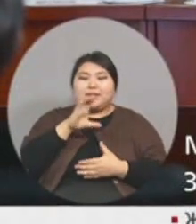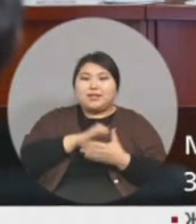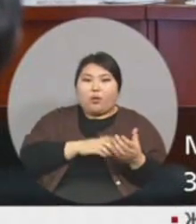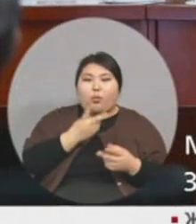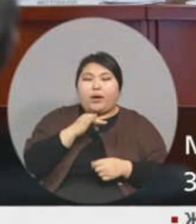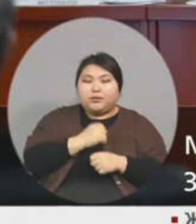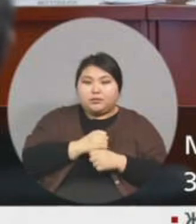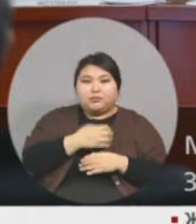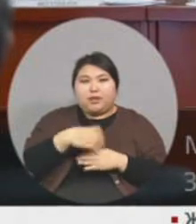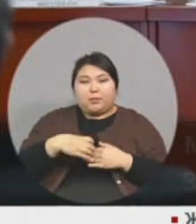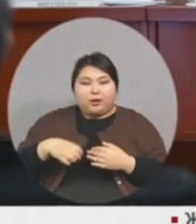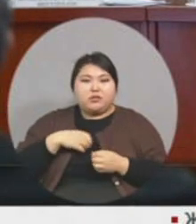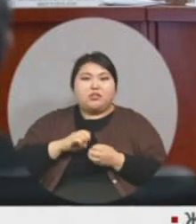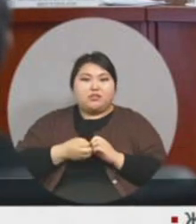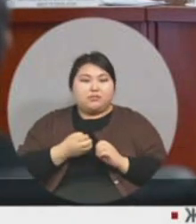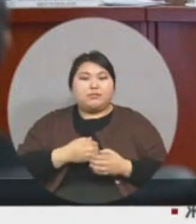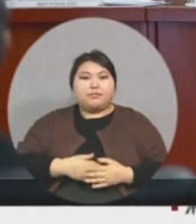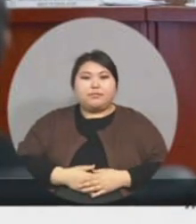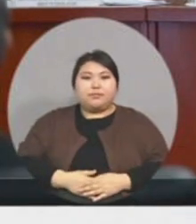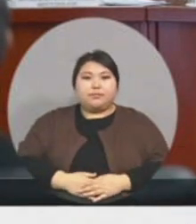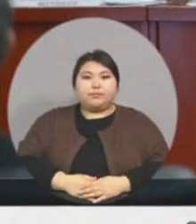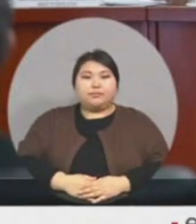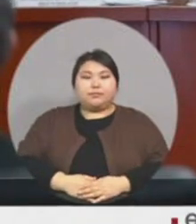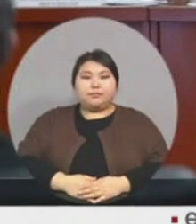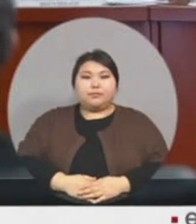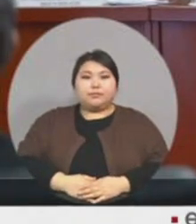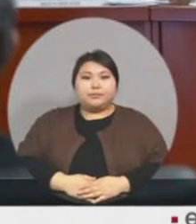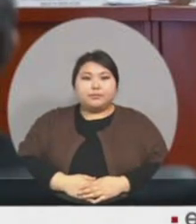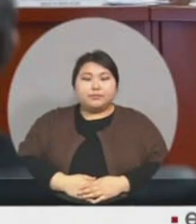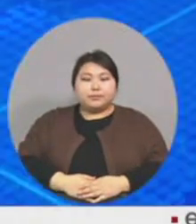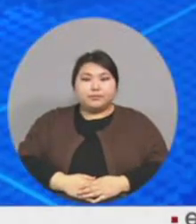болон бусад зүгт хийсэн байна.